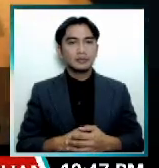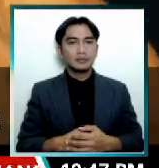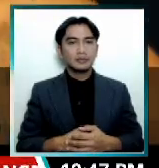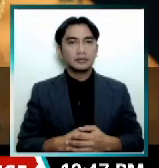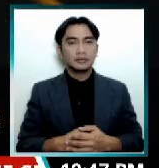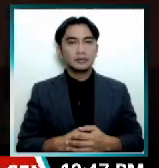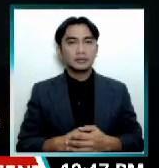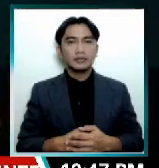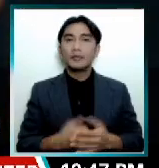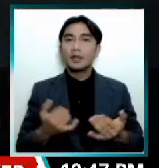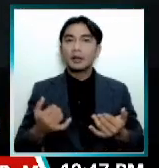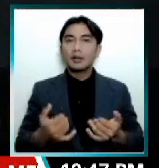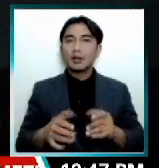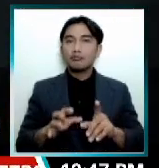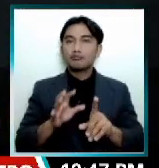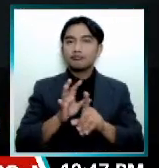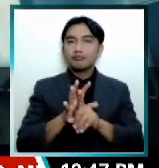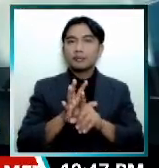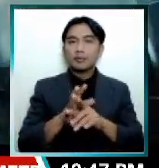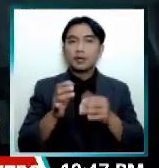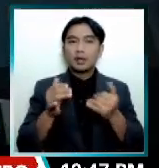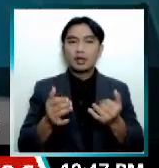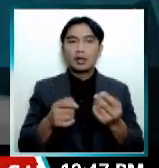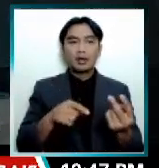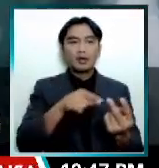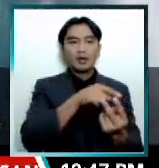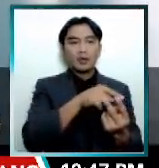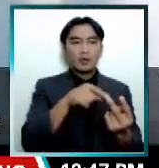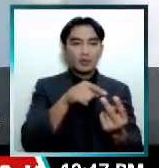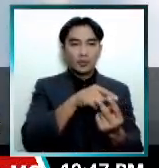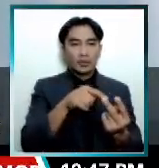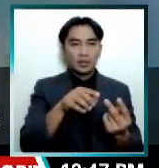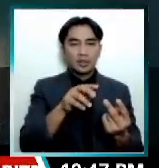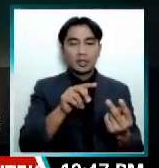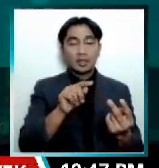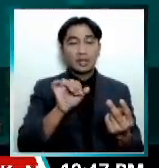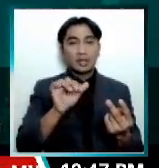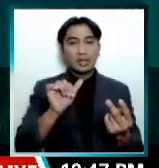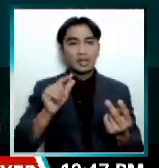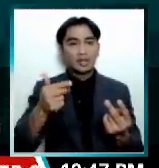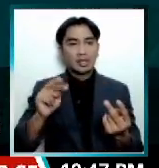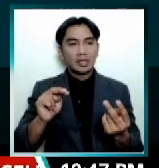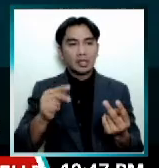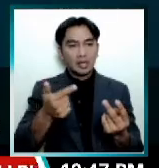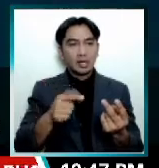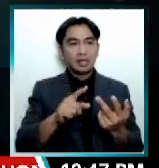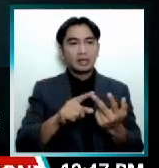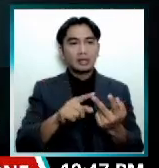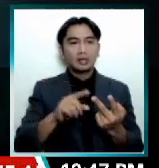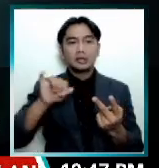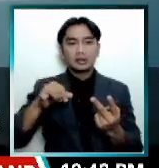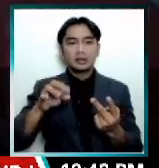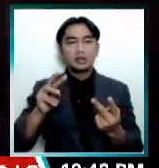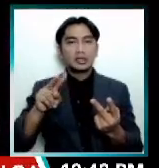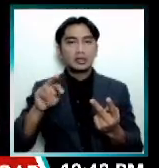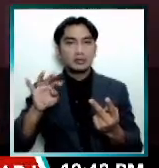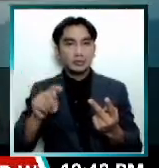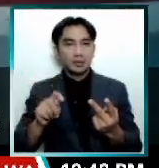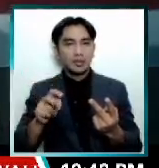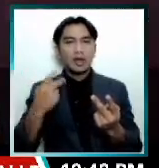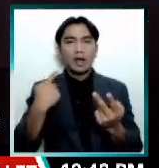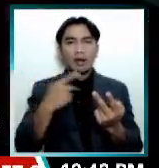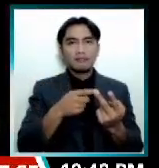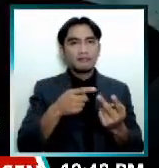Trending ang unang collab song ni Taeyang ng Big Bang at Jimin ng BTS na Vibe. Sa music video na deliver ng dalawa